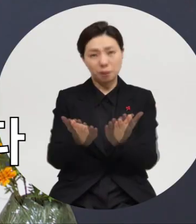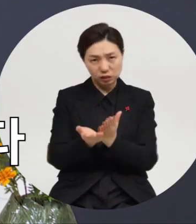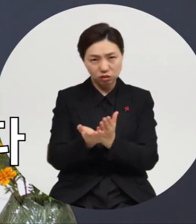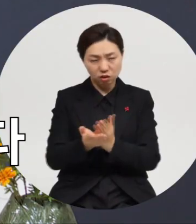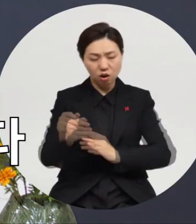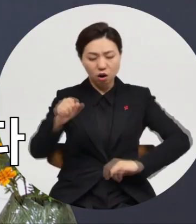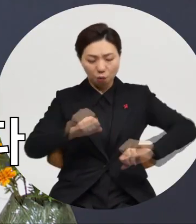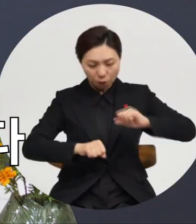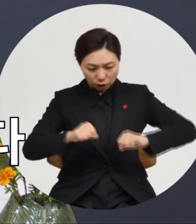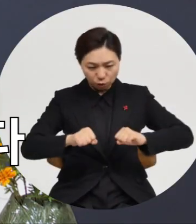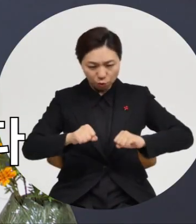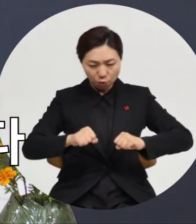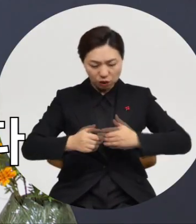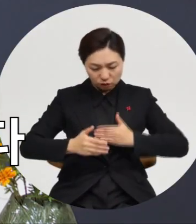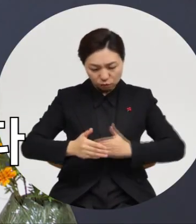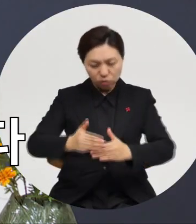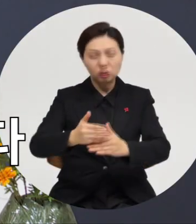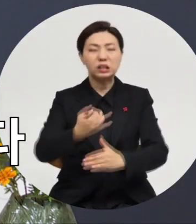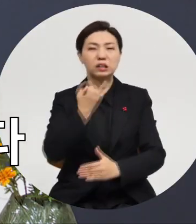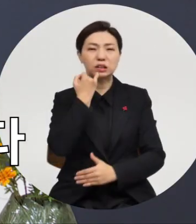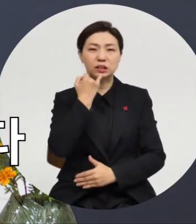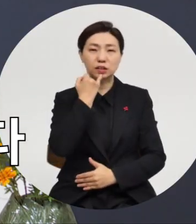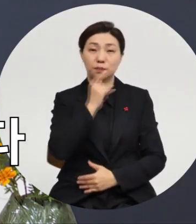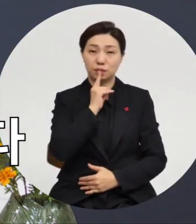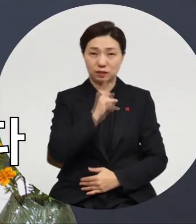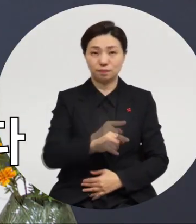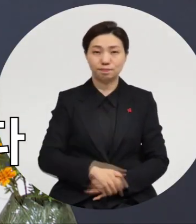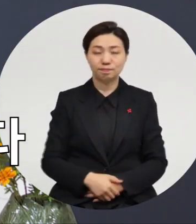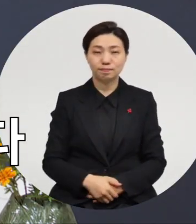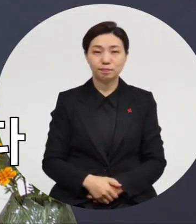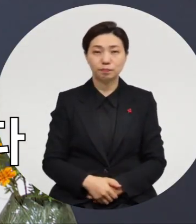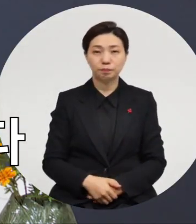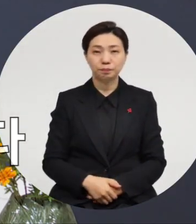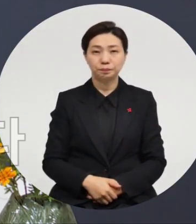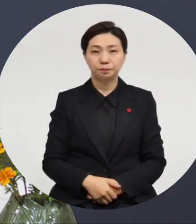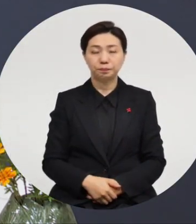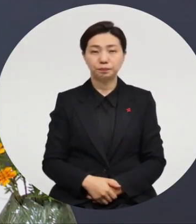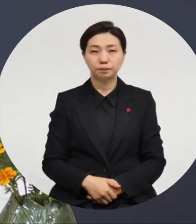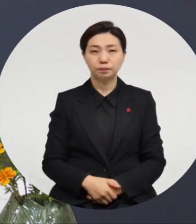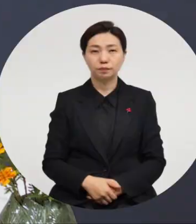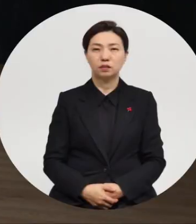조건에서 늘 인연을 따라서 해나가야 된다. 이런 얘기.